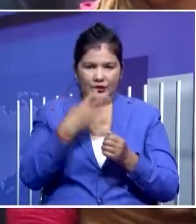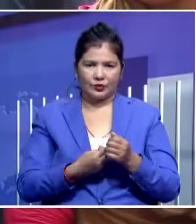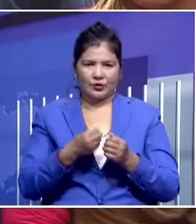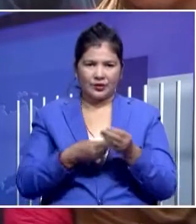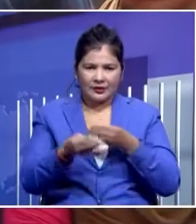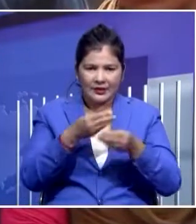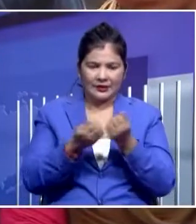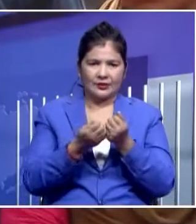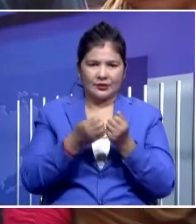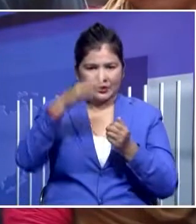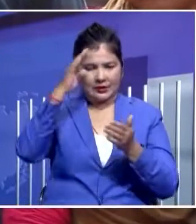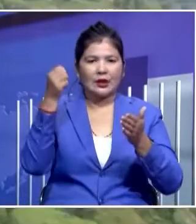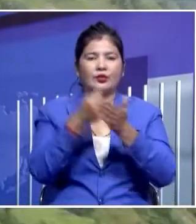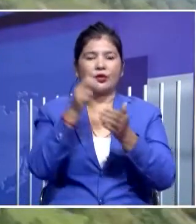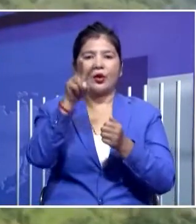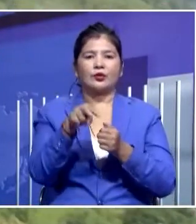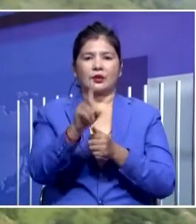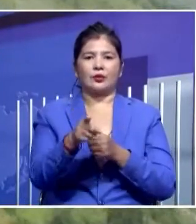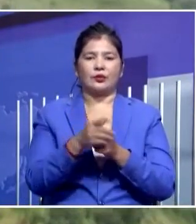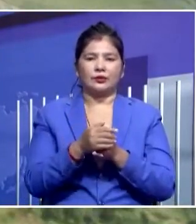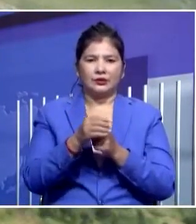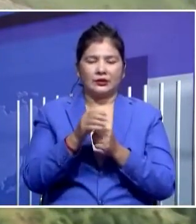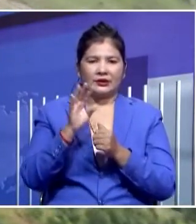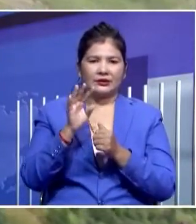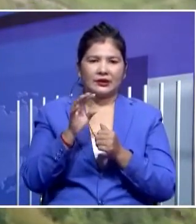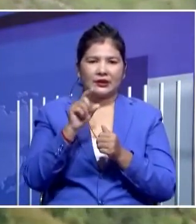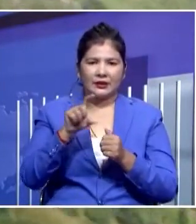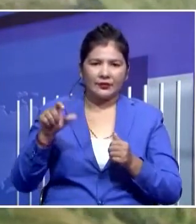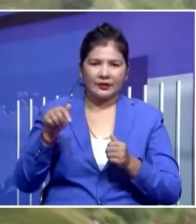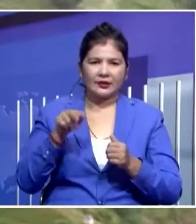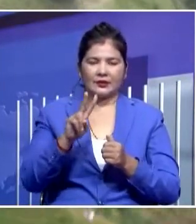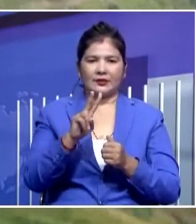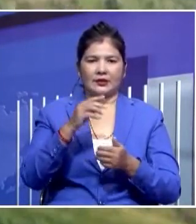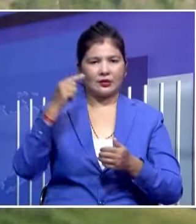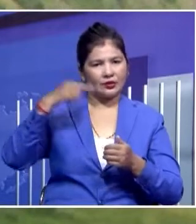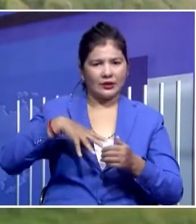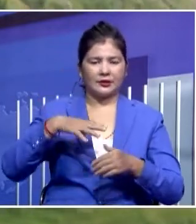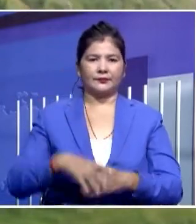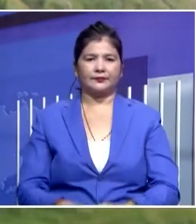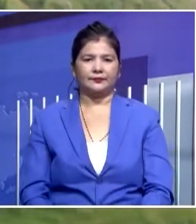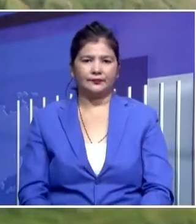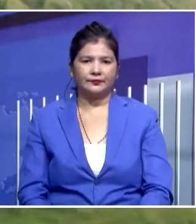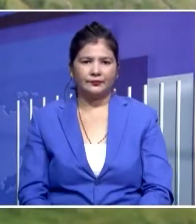लागि मात्रै सरकार यहाँ पुगेको स्थिति हो सीताराम ओझा नेपाल टेलिभिजन कैलाली